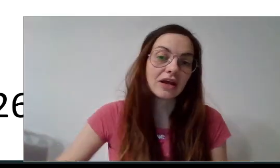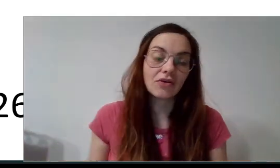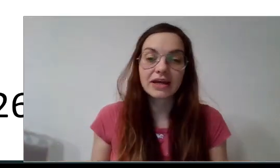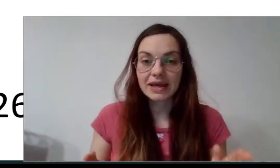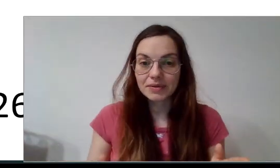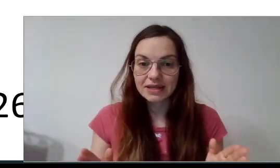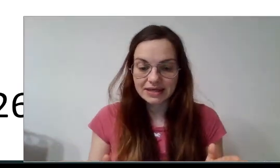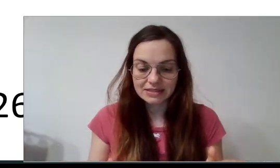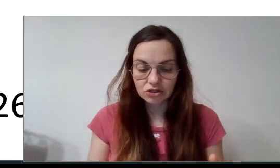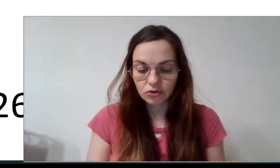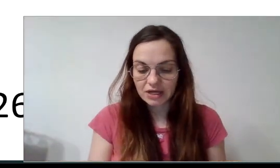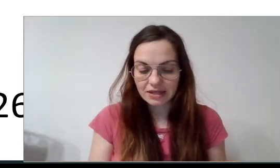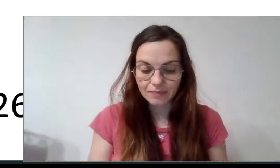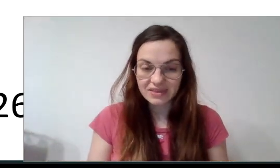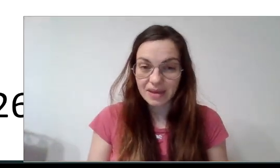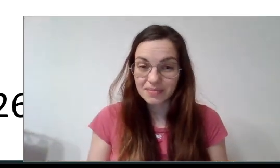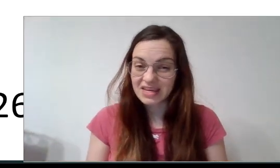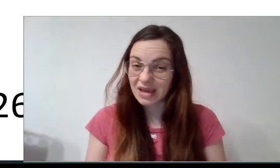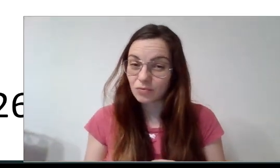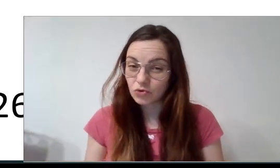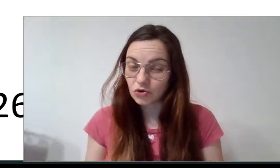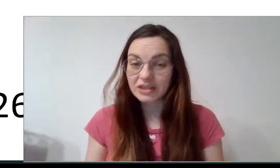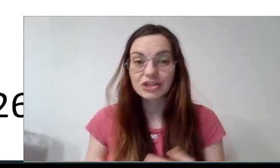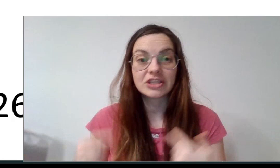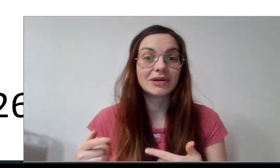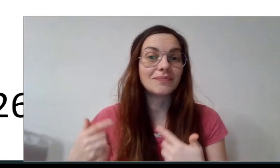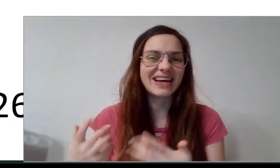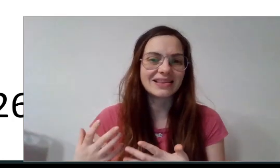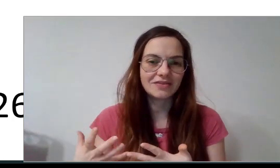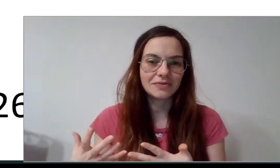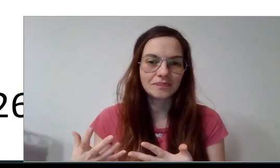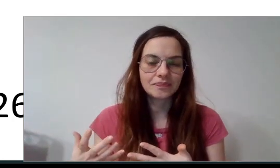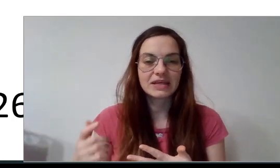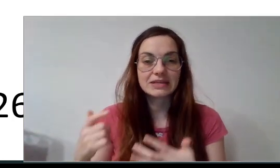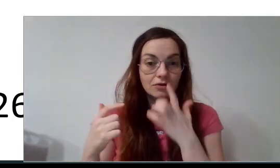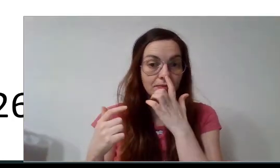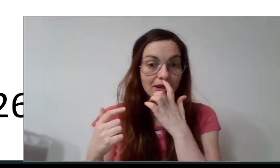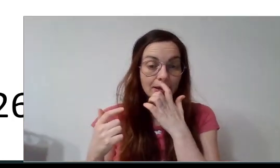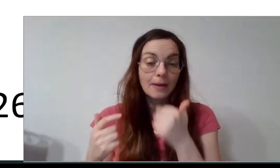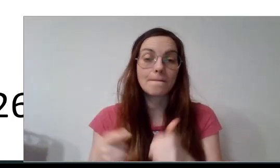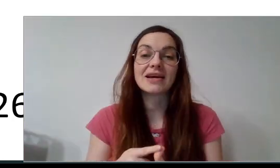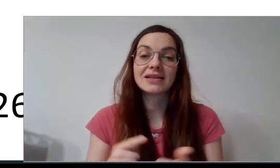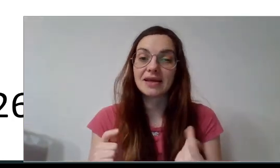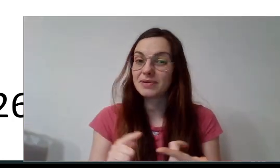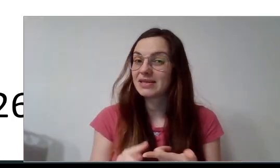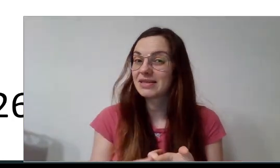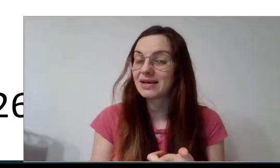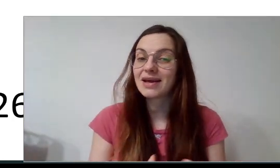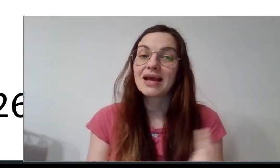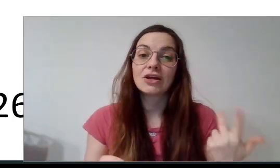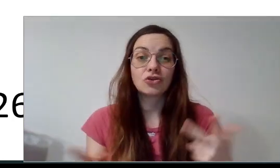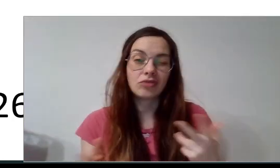kod glagola geben, jeste što ja dajem tebi, njemu, njoj. Znači, treba nam dativ. I sad ako je meni, mir, tebi,